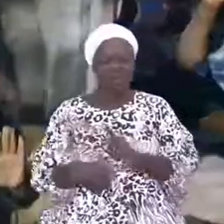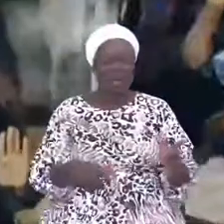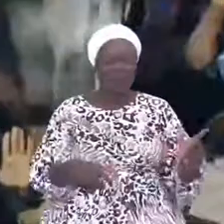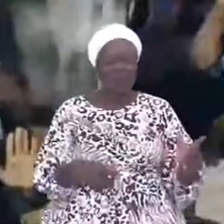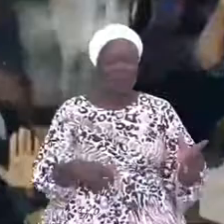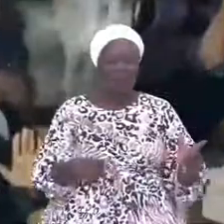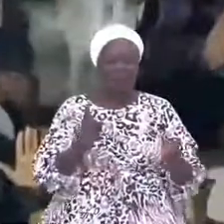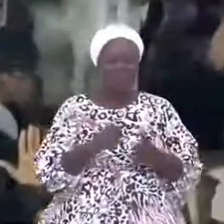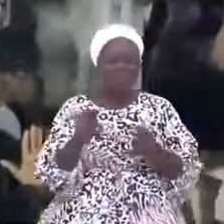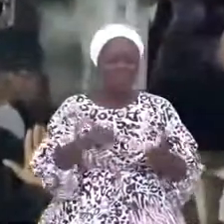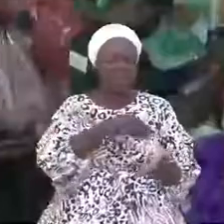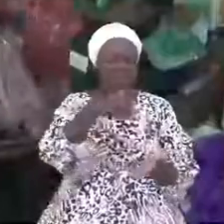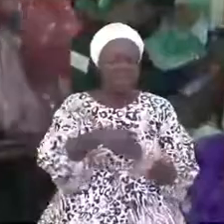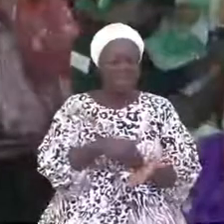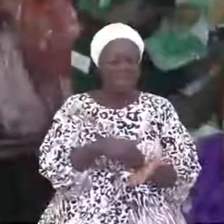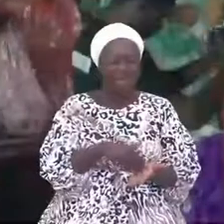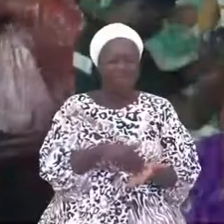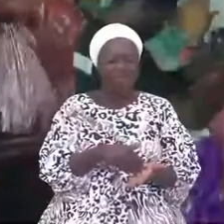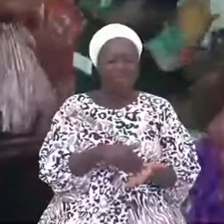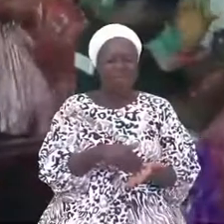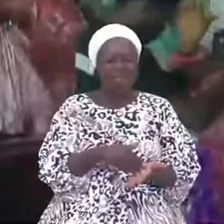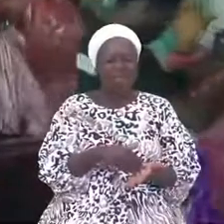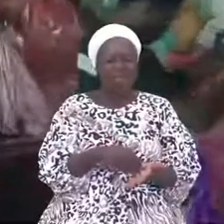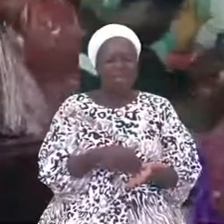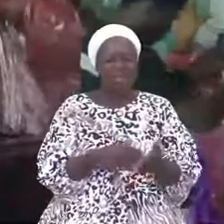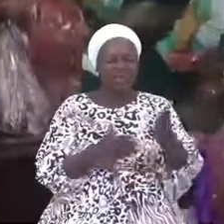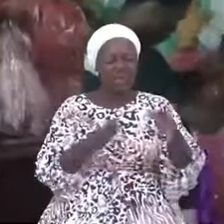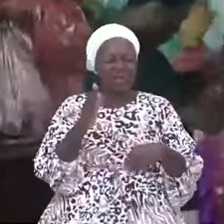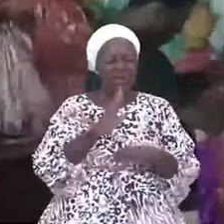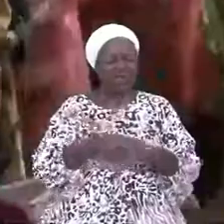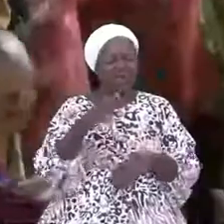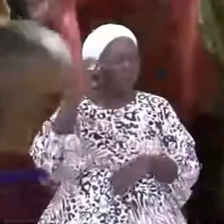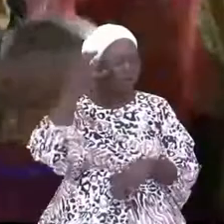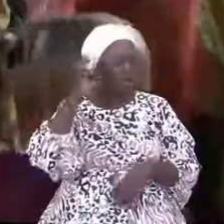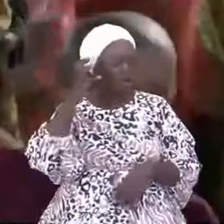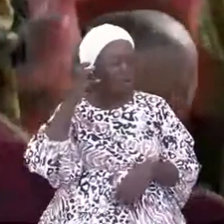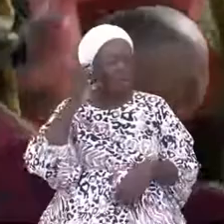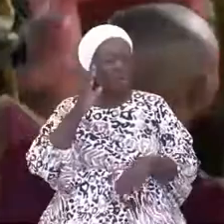À ma droite, à ma gauche, au centre,